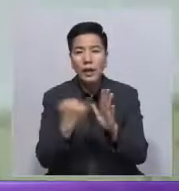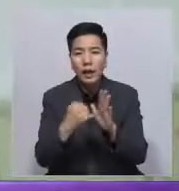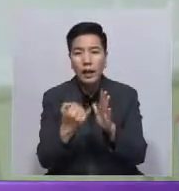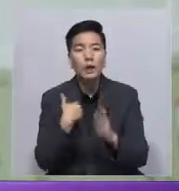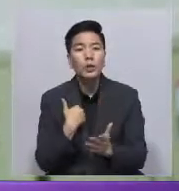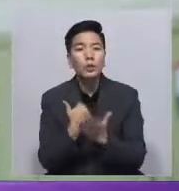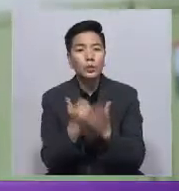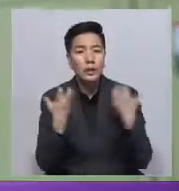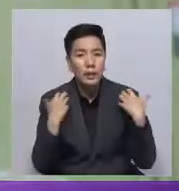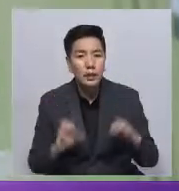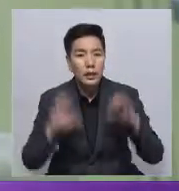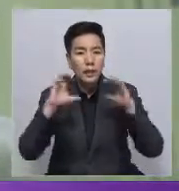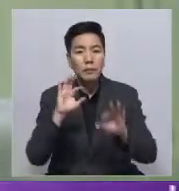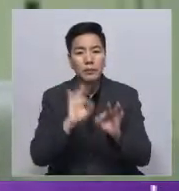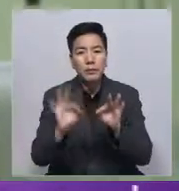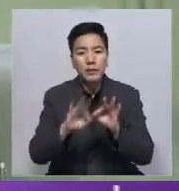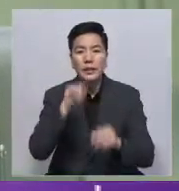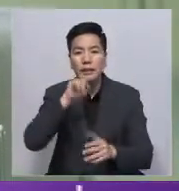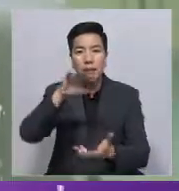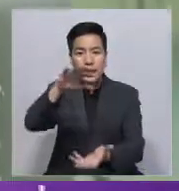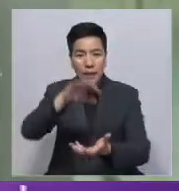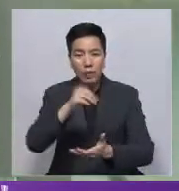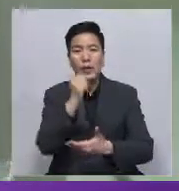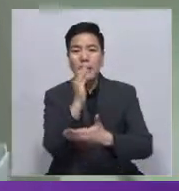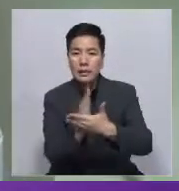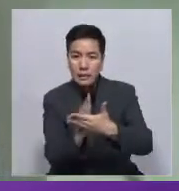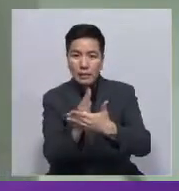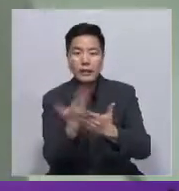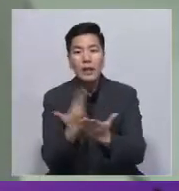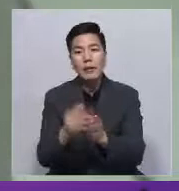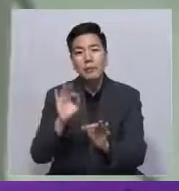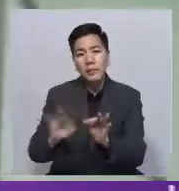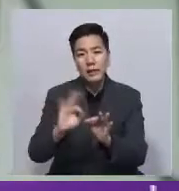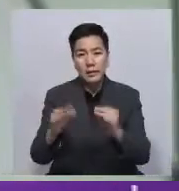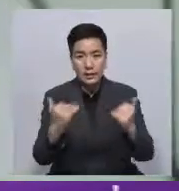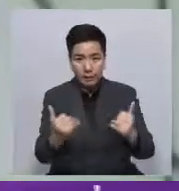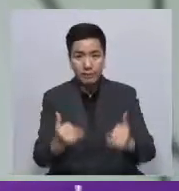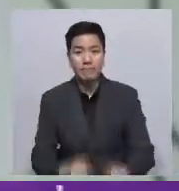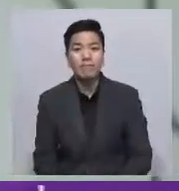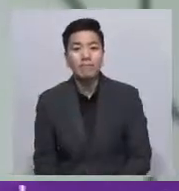และช่วยรัฐประหยัดค่านำเข้ายาได้ครึ่งต่อครึ่งเลยทีเดียวละค่ะ